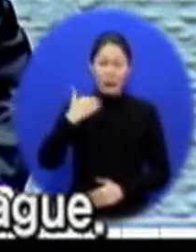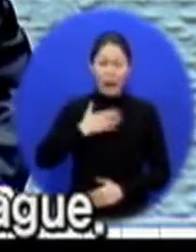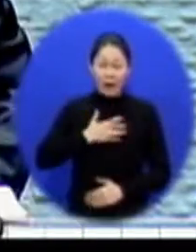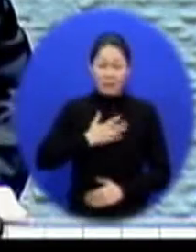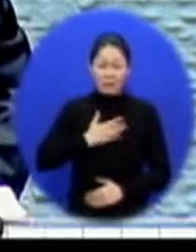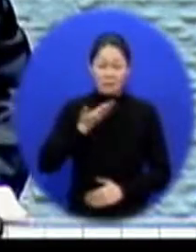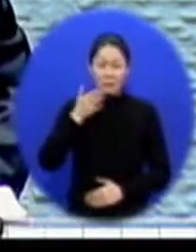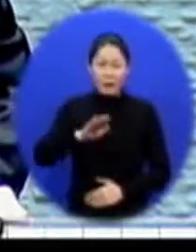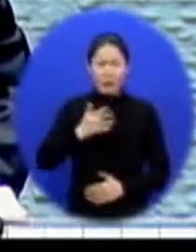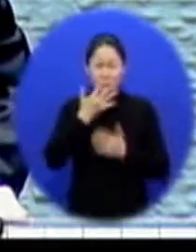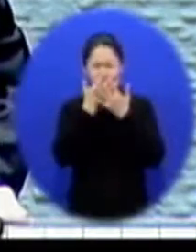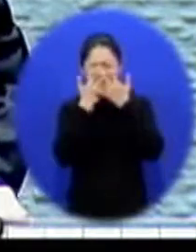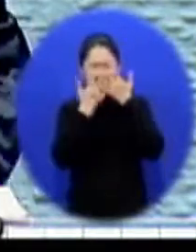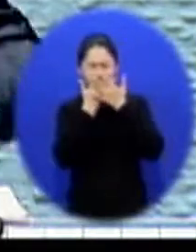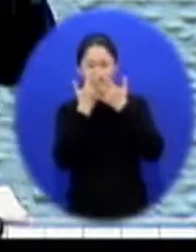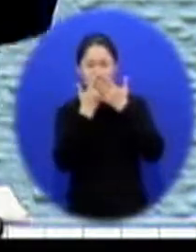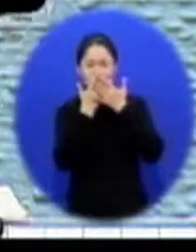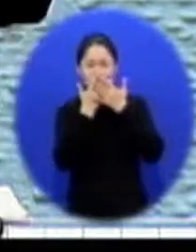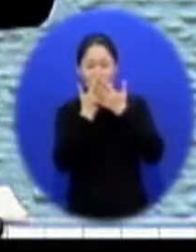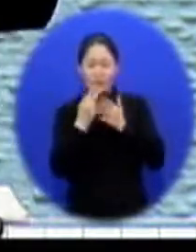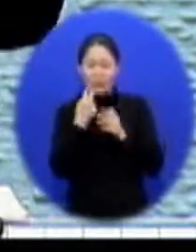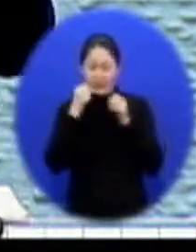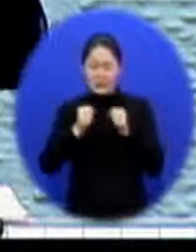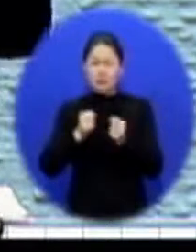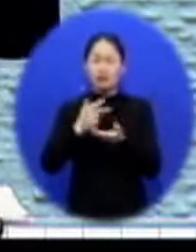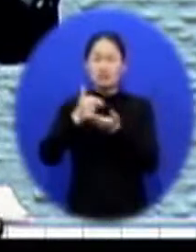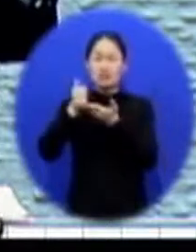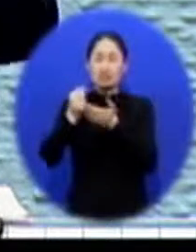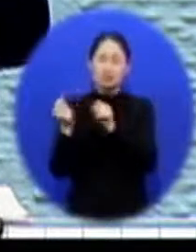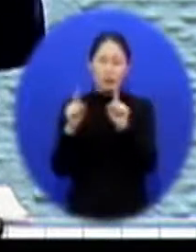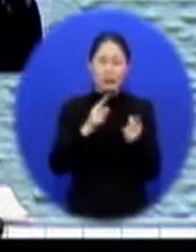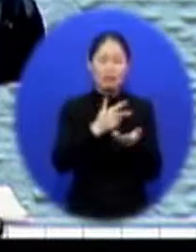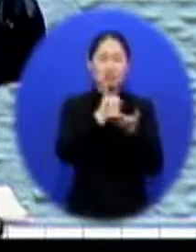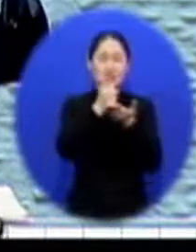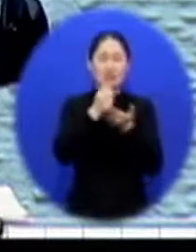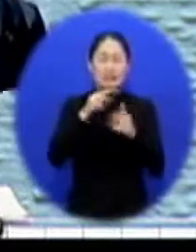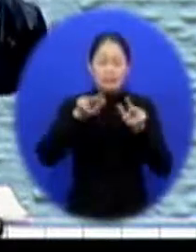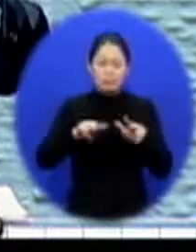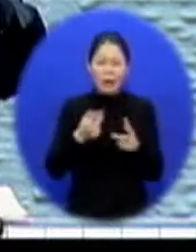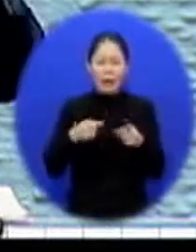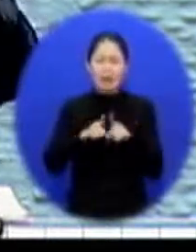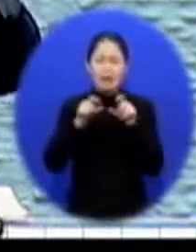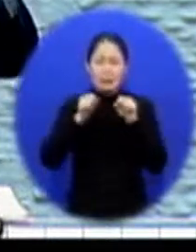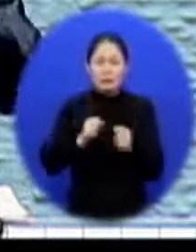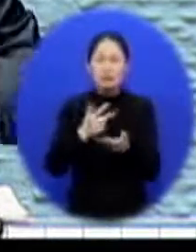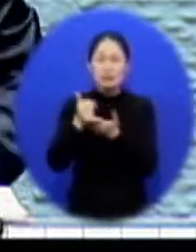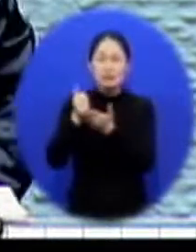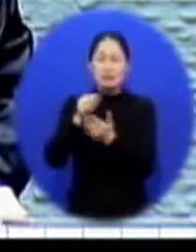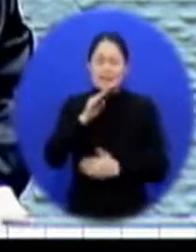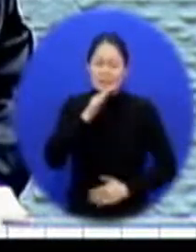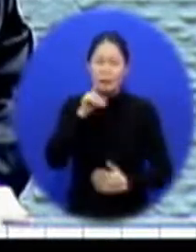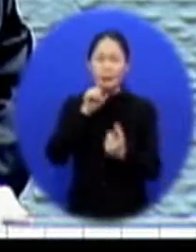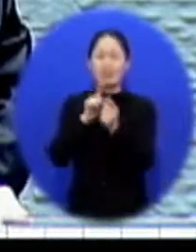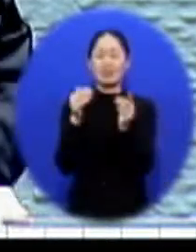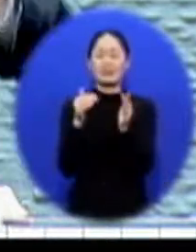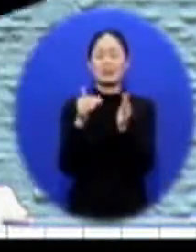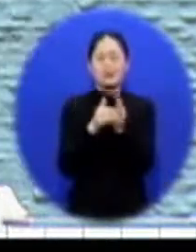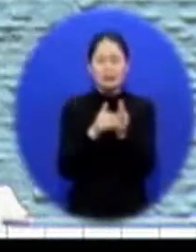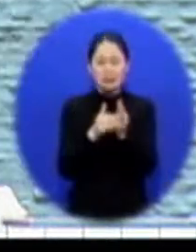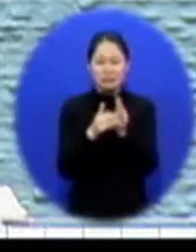했지요 살아계신 주님 부활의 주님 지금도 함께 계시는 주님을 진짜 만나기 전에는